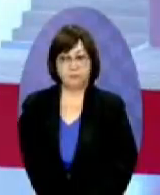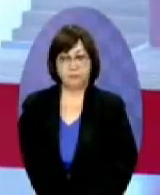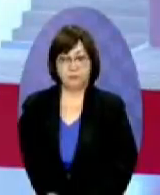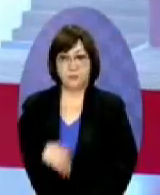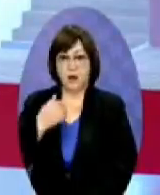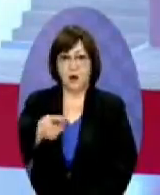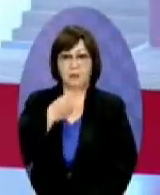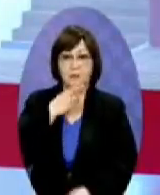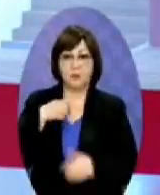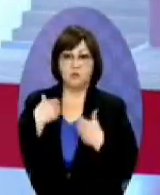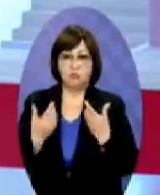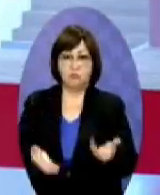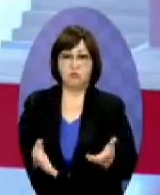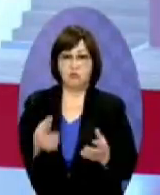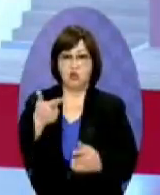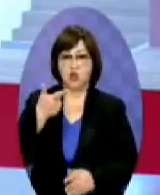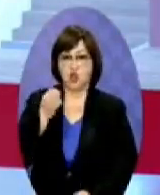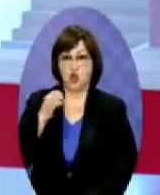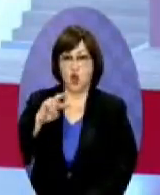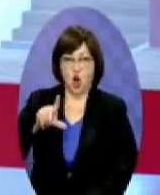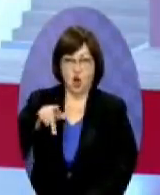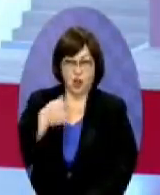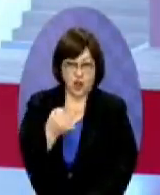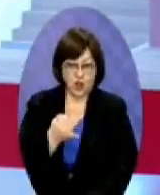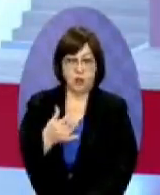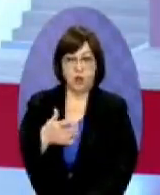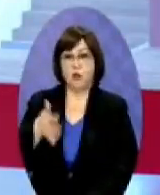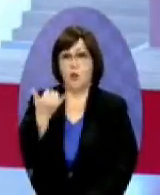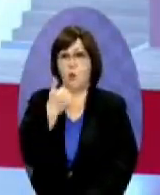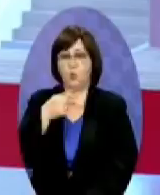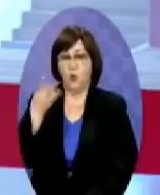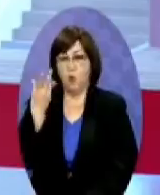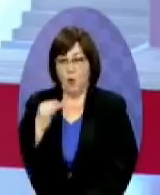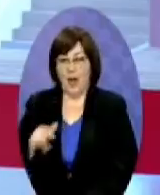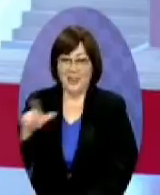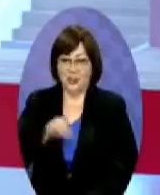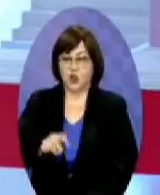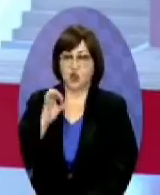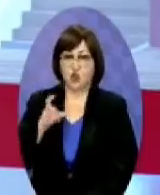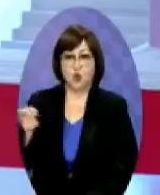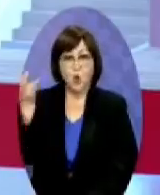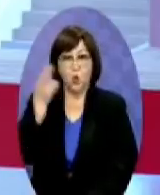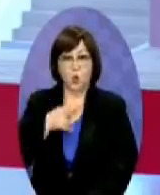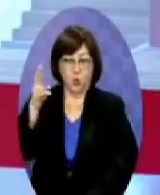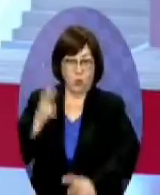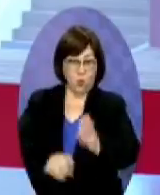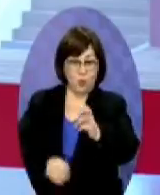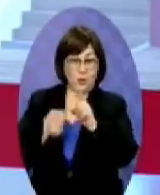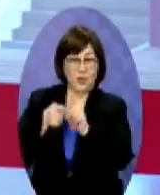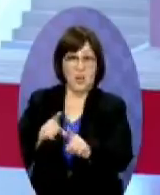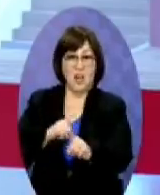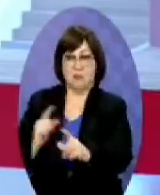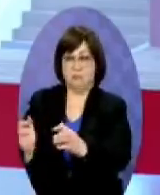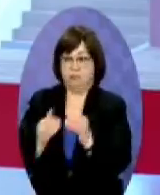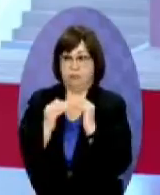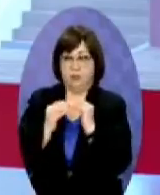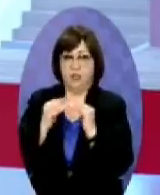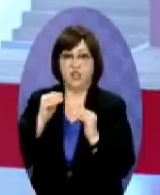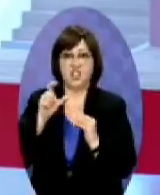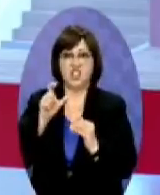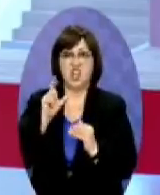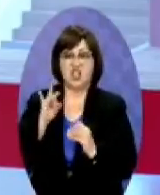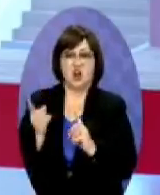Дараагийн мэдээлэл хүргэе. Геолог уул уурхай газрын тус хүнд үйлдвэрийн салбарт гендерийн талаар баримтлах бодлого төслийн хилцүүлэг өнөөдөр